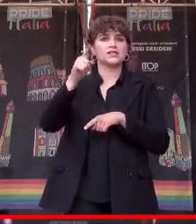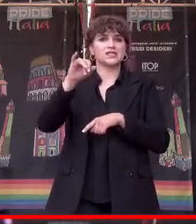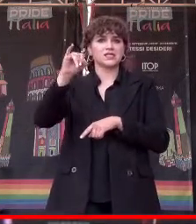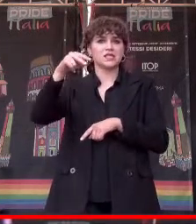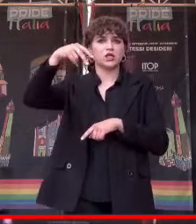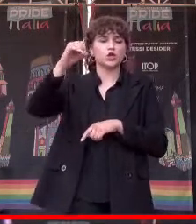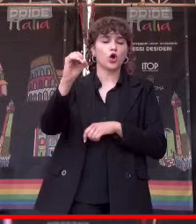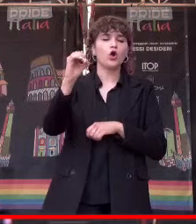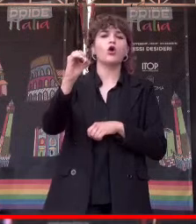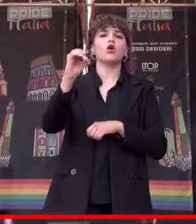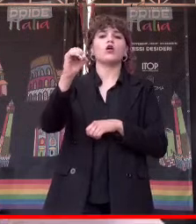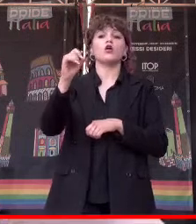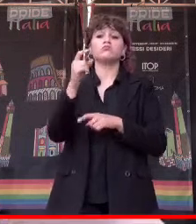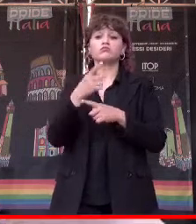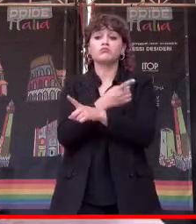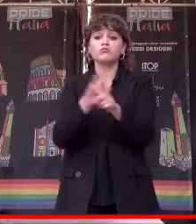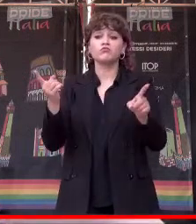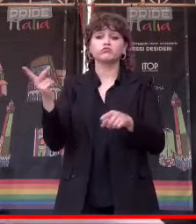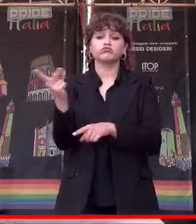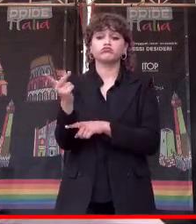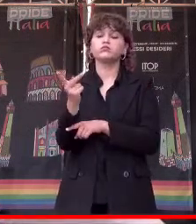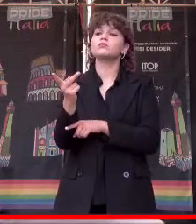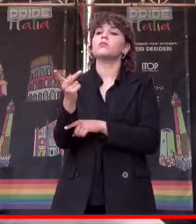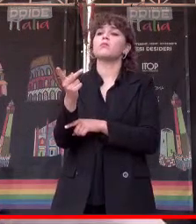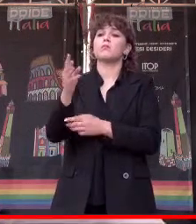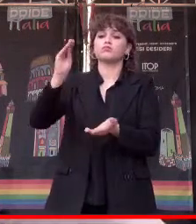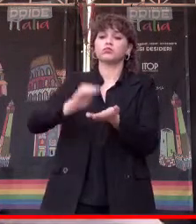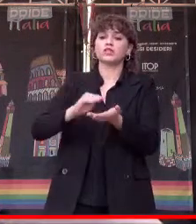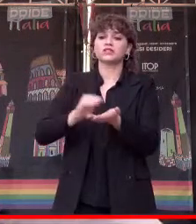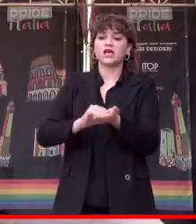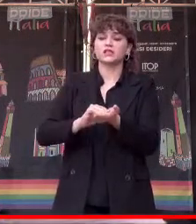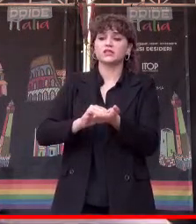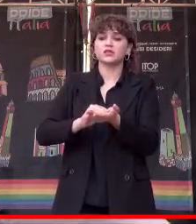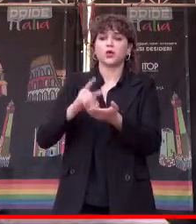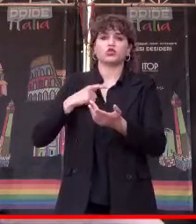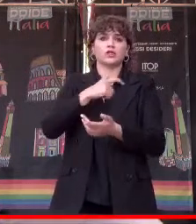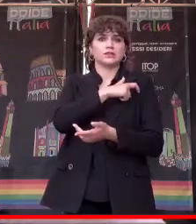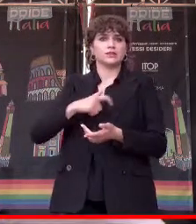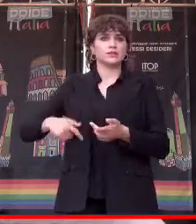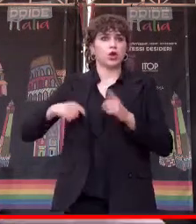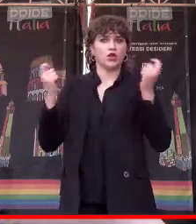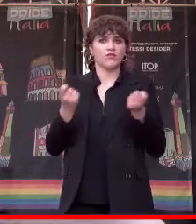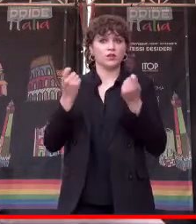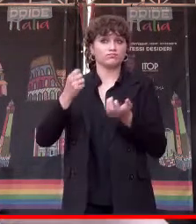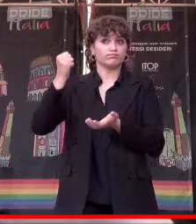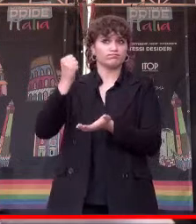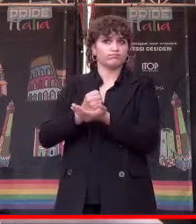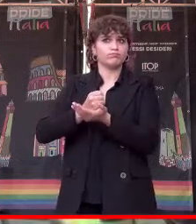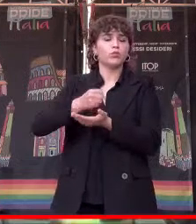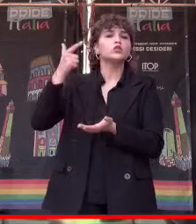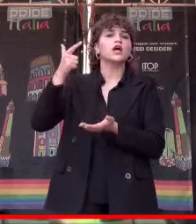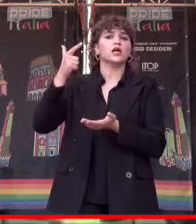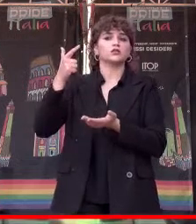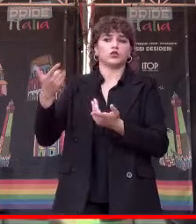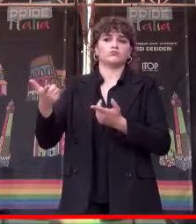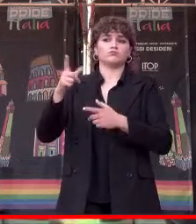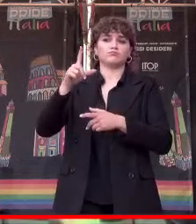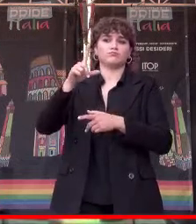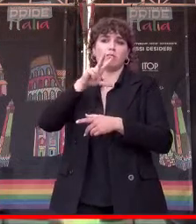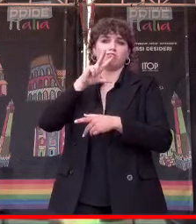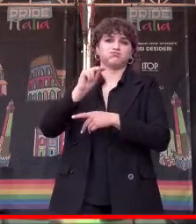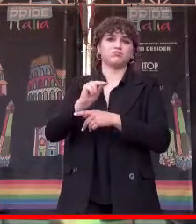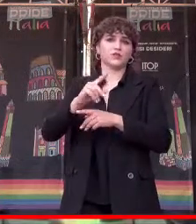tra l'altro il sindaco è qui e dopo dovrà, insomma, un evento molto importante a cui andare, quindi non lo facciamo parlare